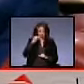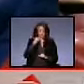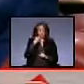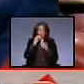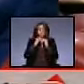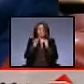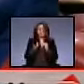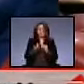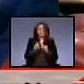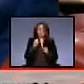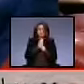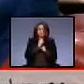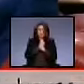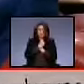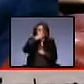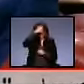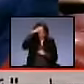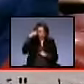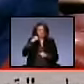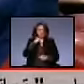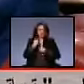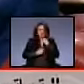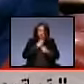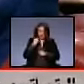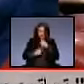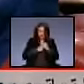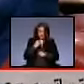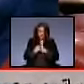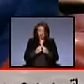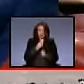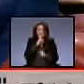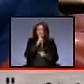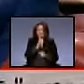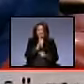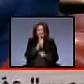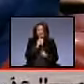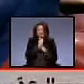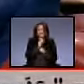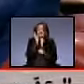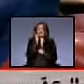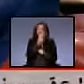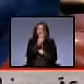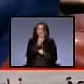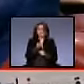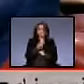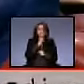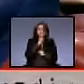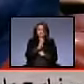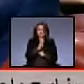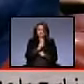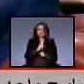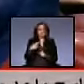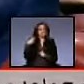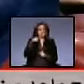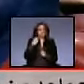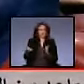محمود المكافح التعبان اللي اختار طريق من اللي اختار الصدق، اختار الأمانة، فدفع